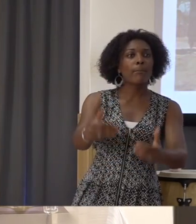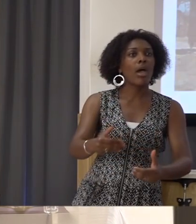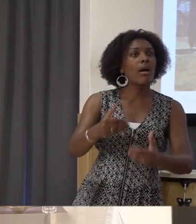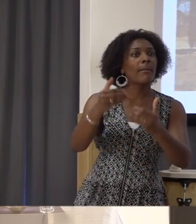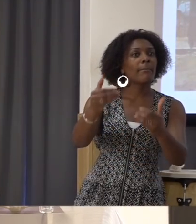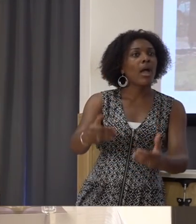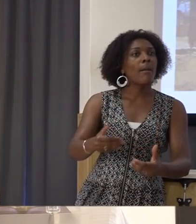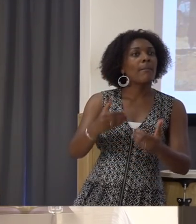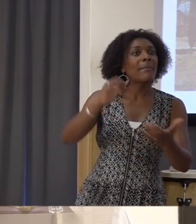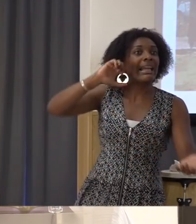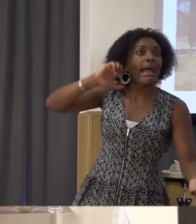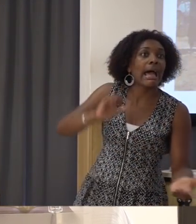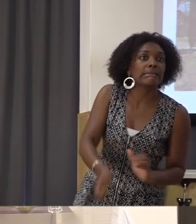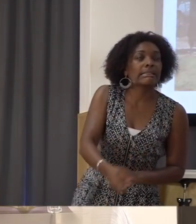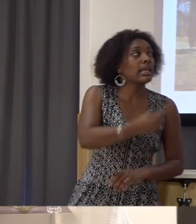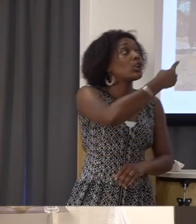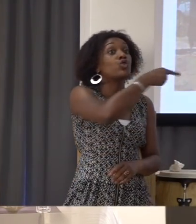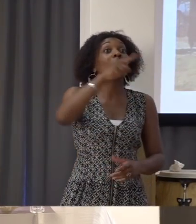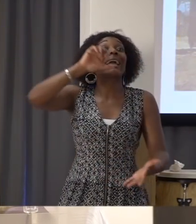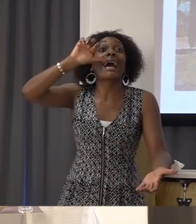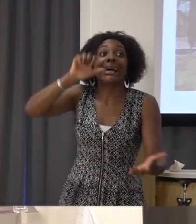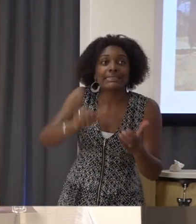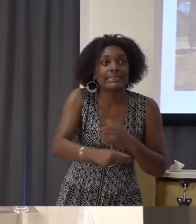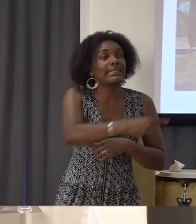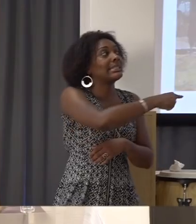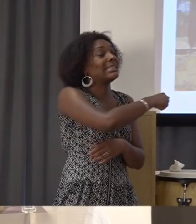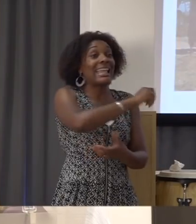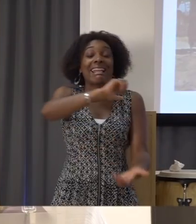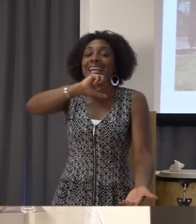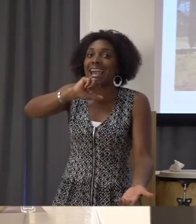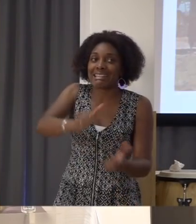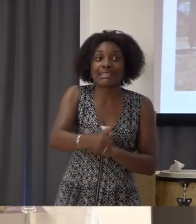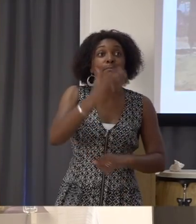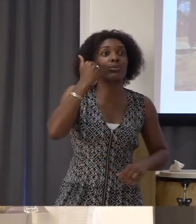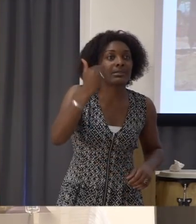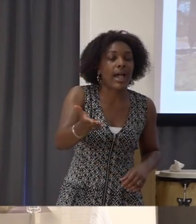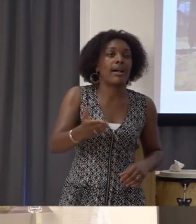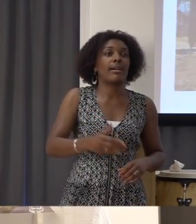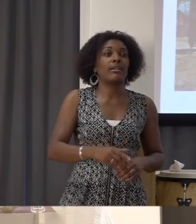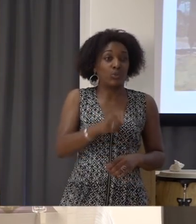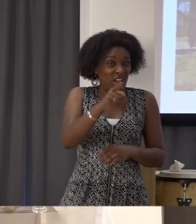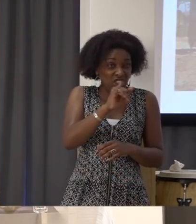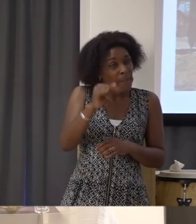Tu es écrasé. Tu es foulé aux pieds. As-tu posé la question?